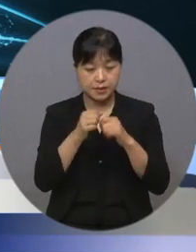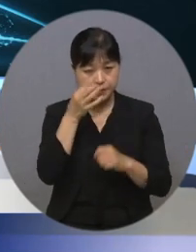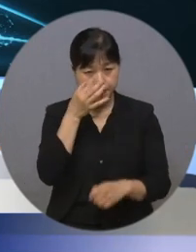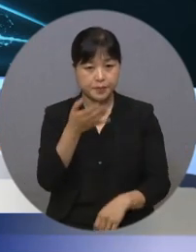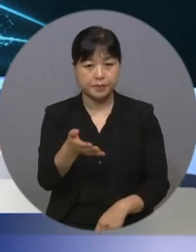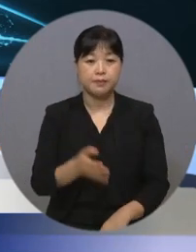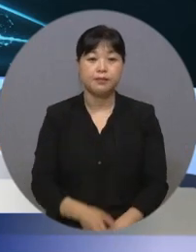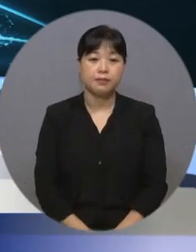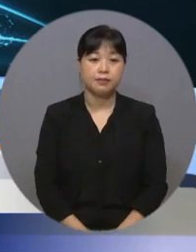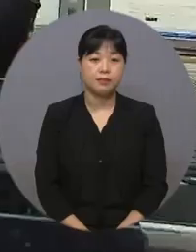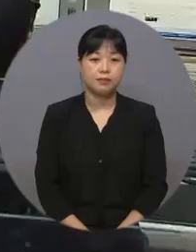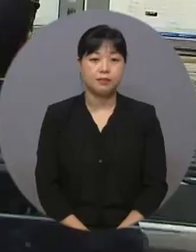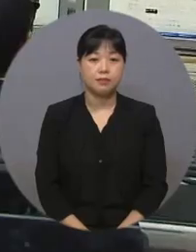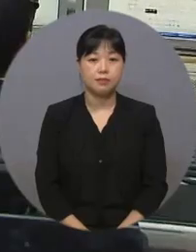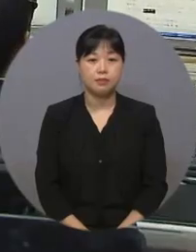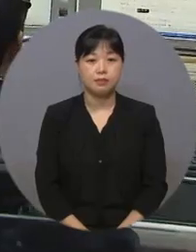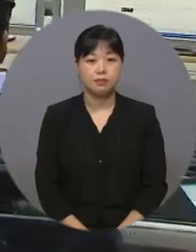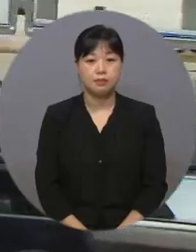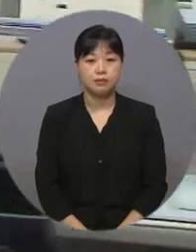알아봤습니다.